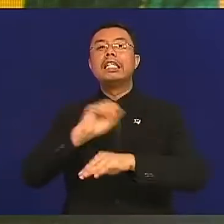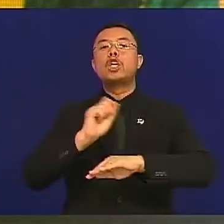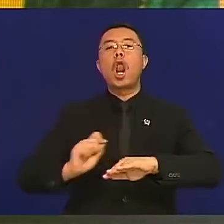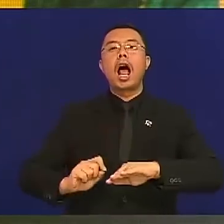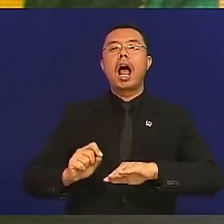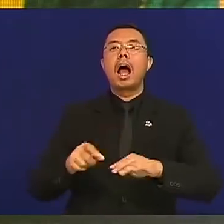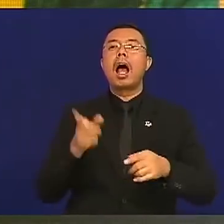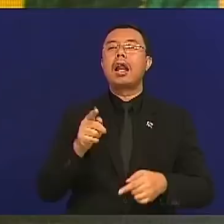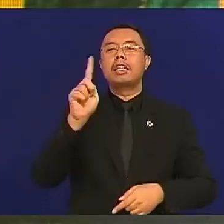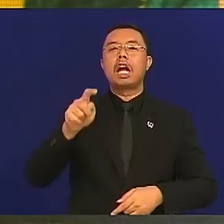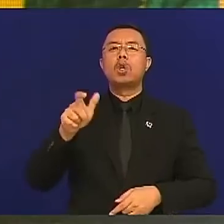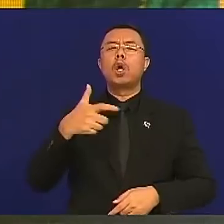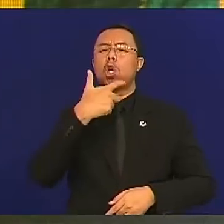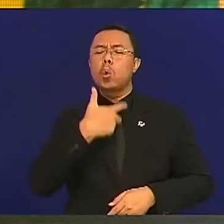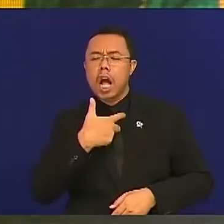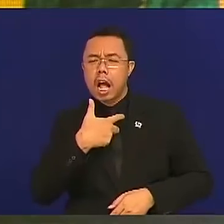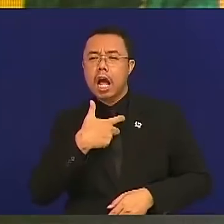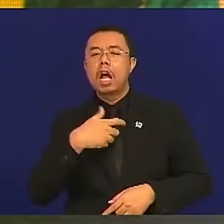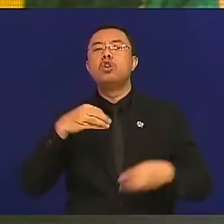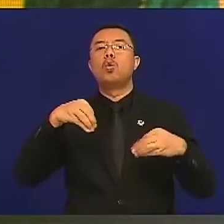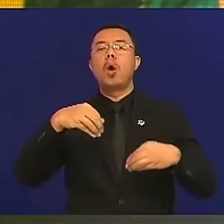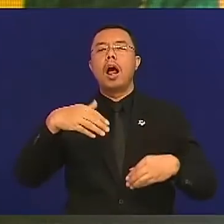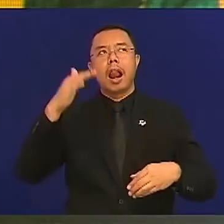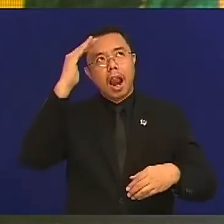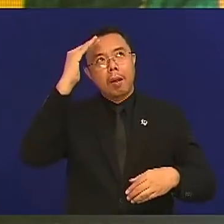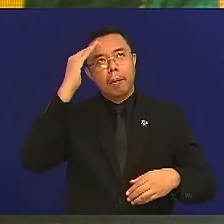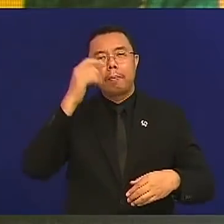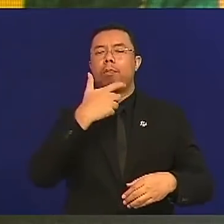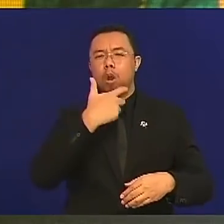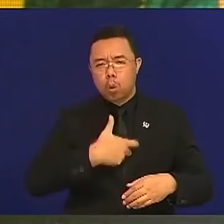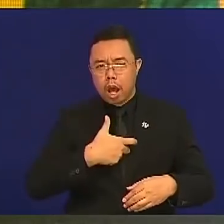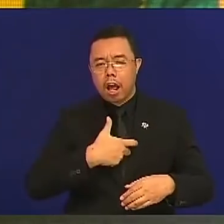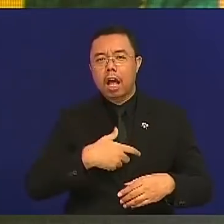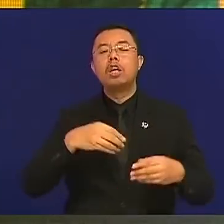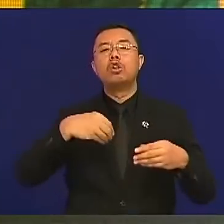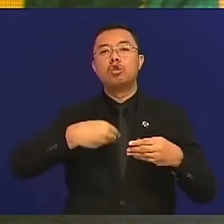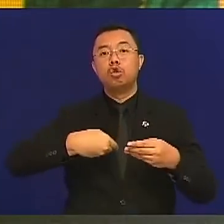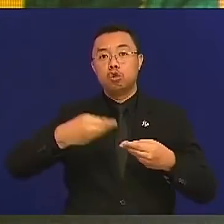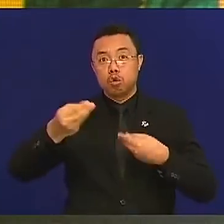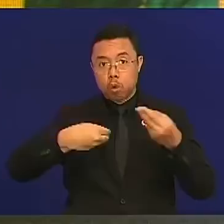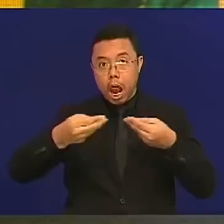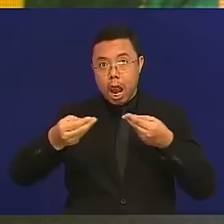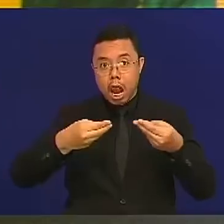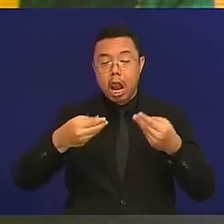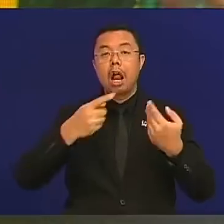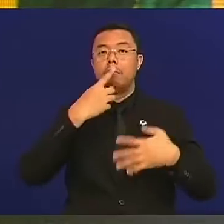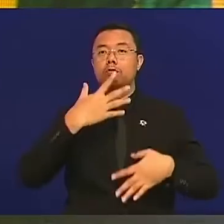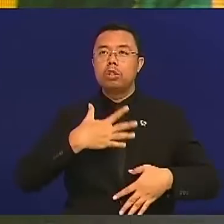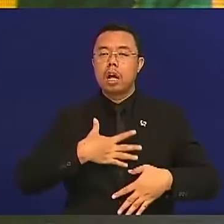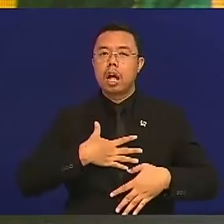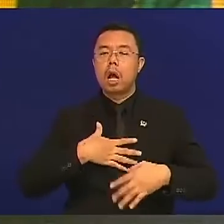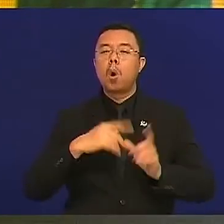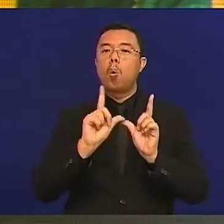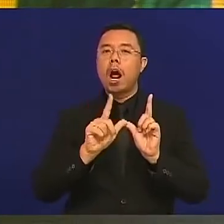satu engkok-engkok dia bilang itu, artinya ya bapak-bapak ya, orang Tionghoa gitu yang punya